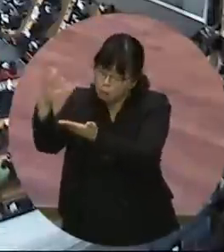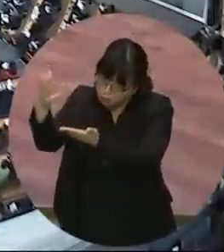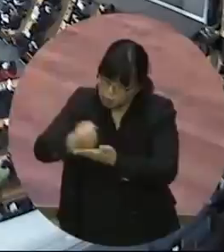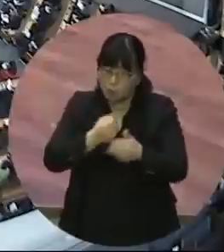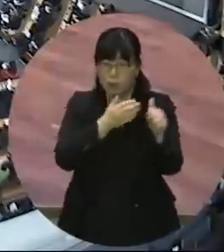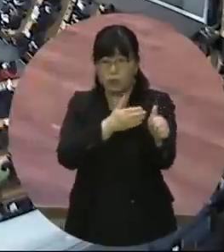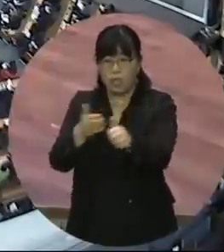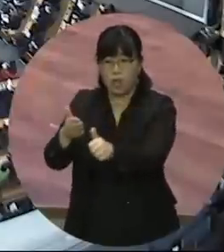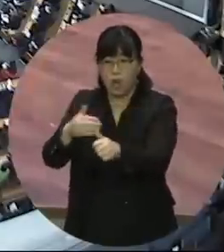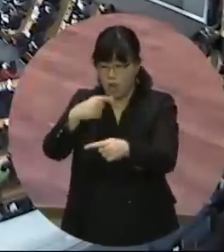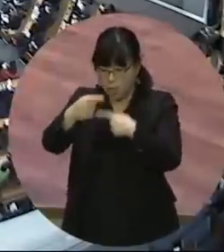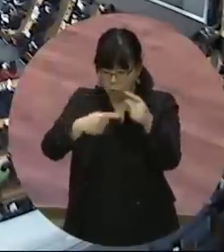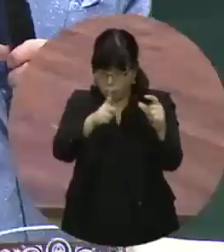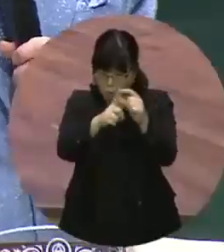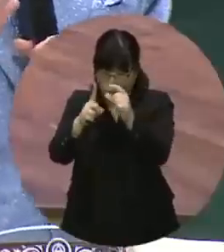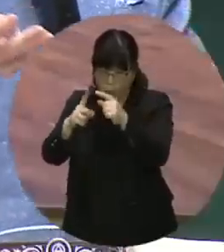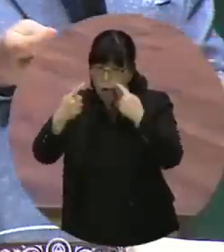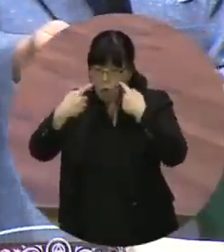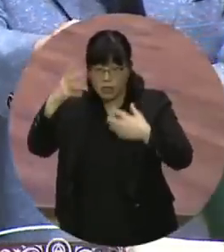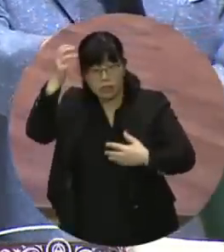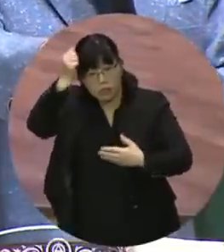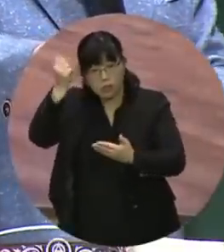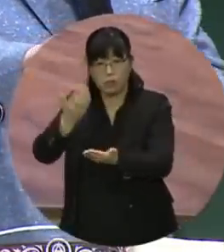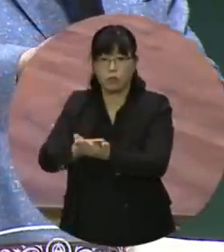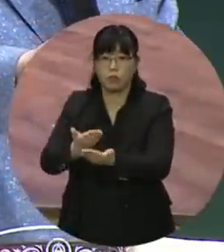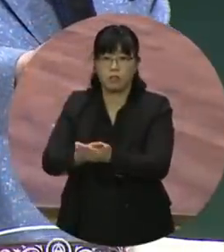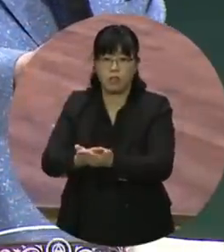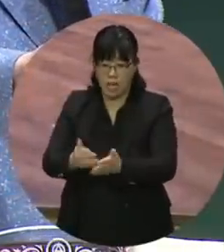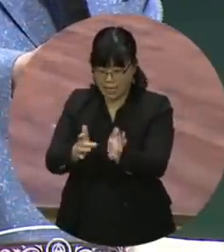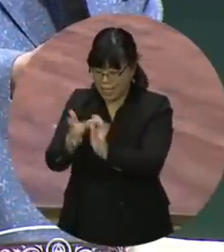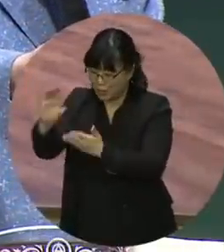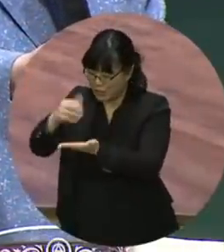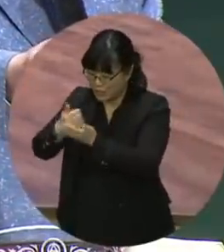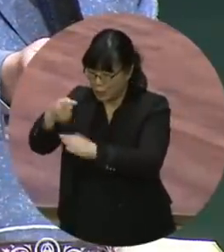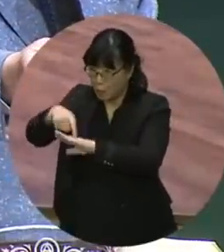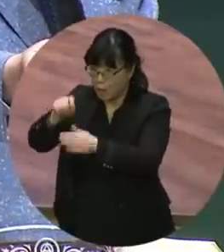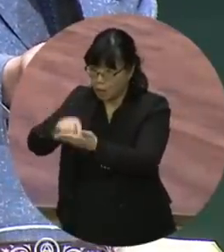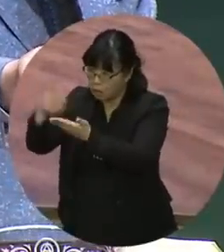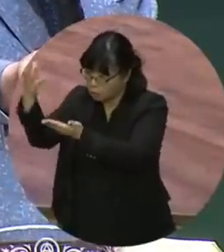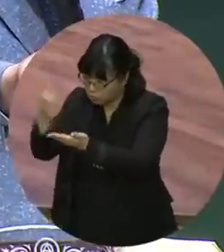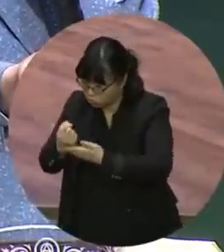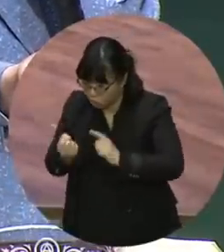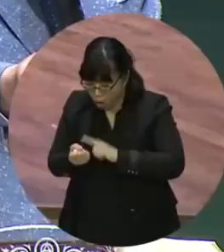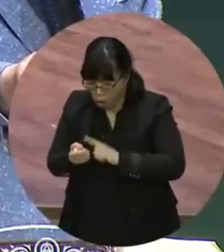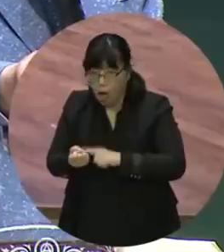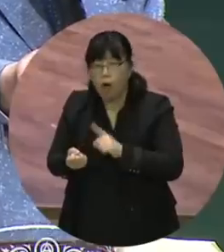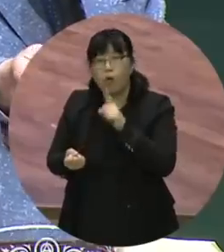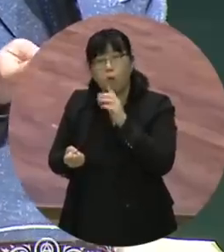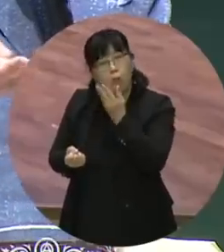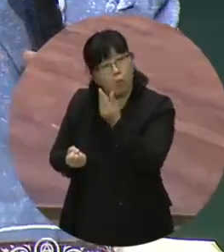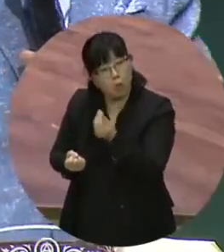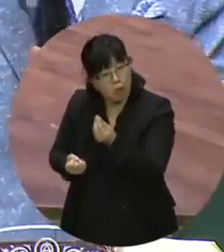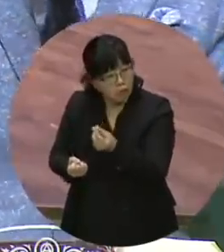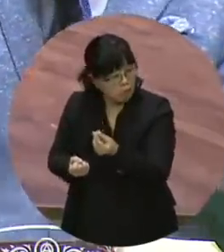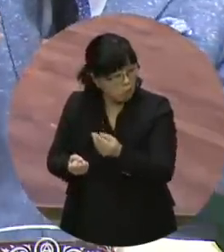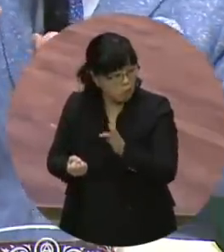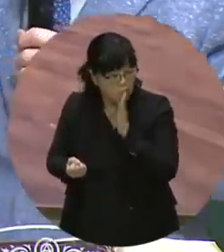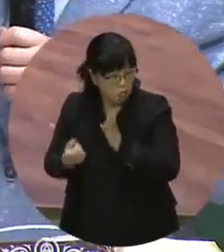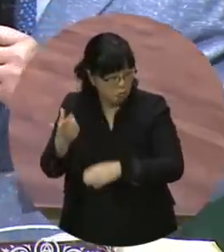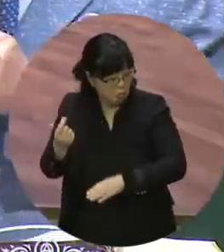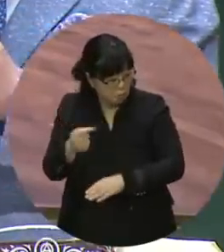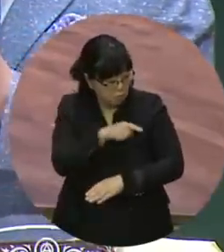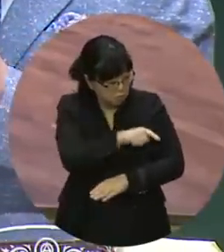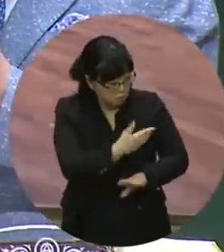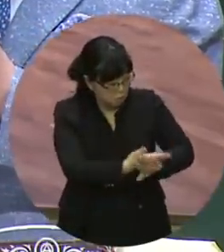예수의 마음을 품으라. 예수의 마음을 품으면 어떻게 해요? 사람 미워할 수 있어요? 판단할 수 있어요? 사람 평가할 수 있어요? 예수